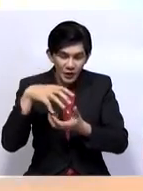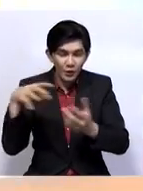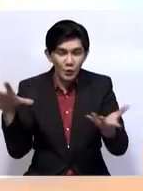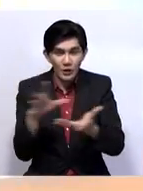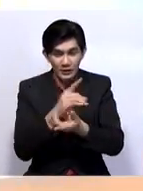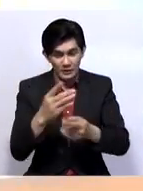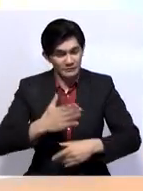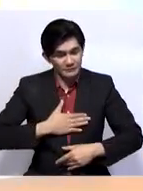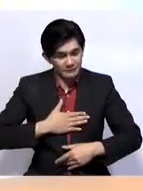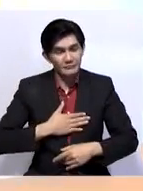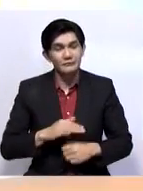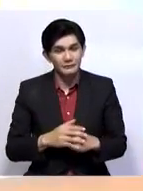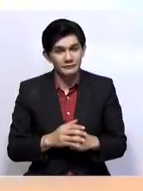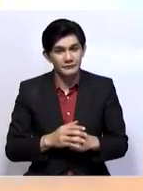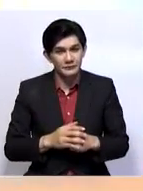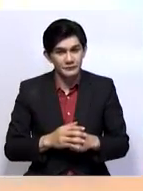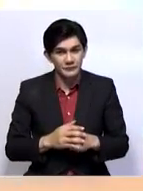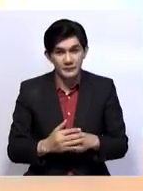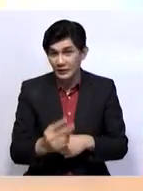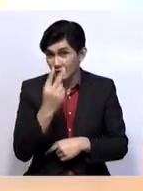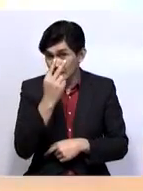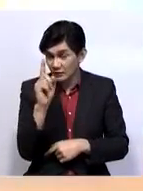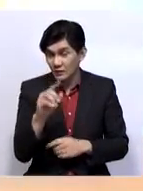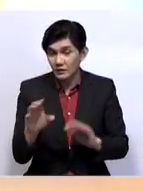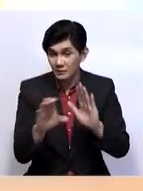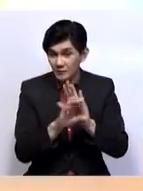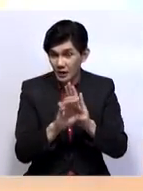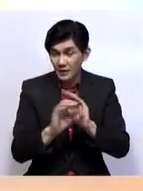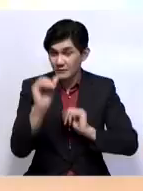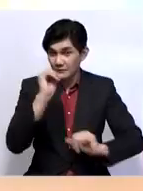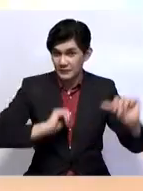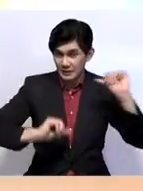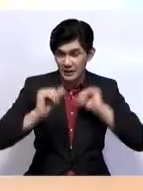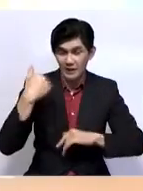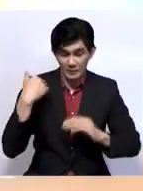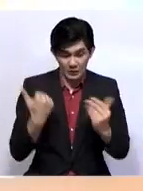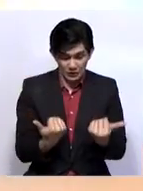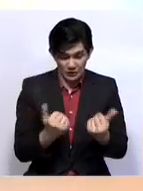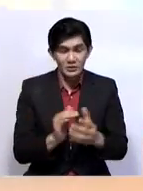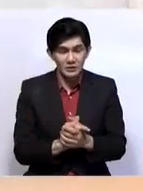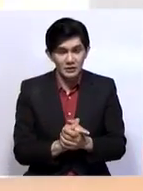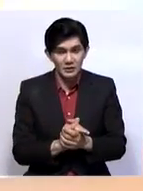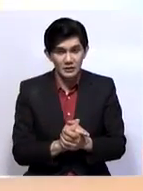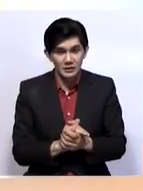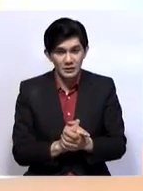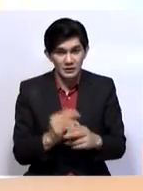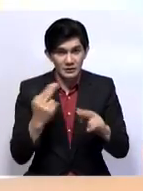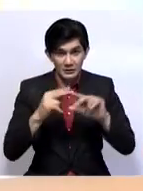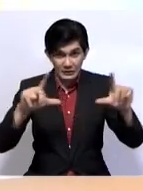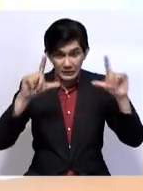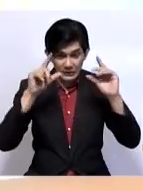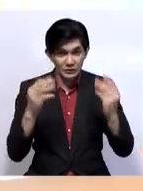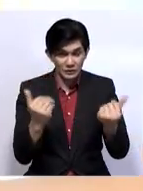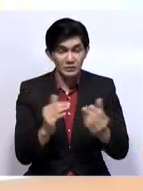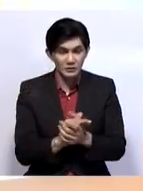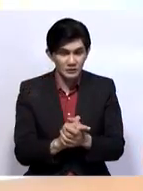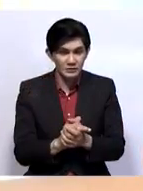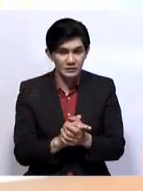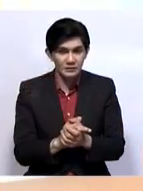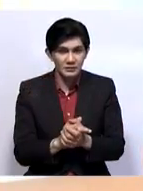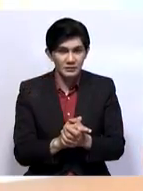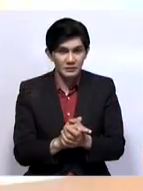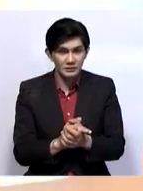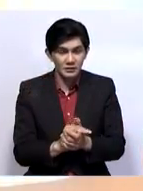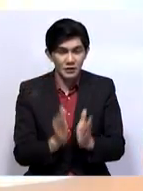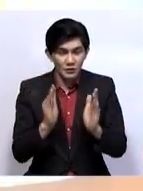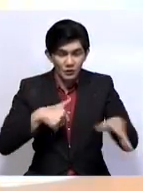ประเพณีของเราค่ะแล้วก็จากที่เห็นเนี่ยมันจะมีภาพทั้งละครในยุคปัจจุบันที่กำลังดังในช่วงนี้เนาะมันก็เป็น